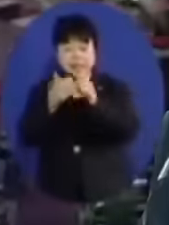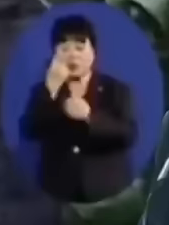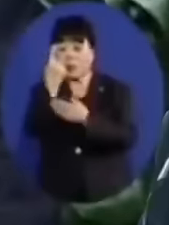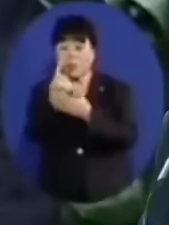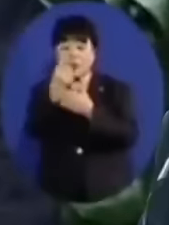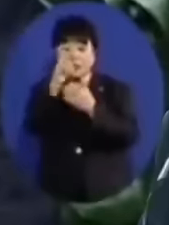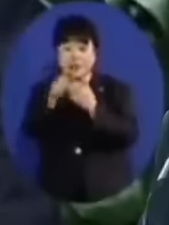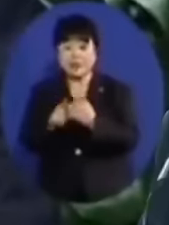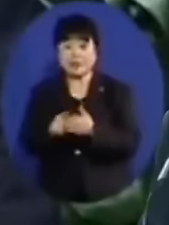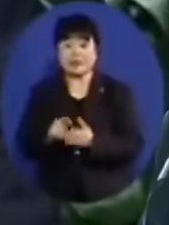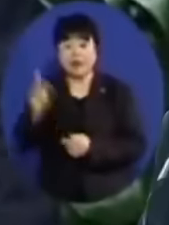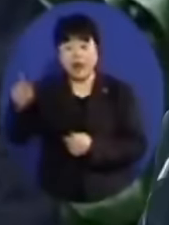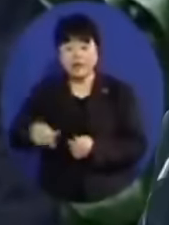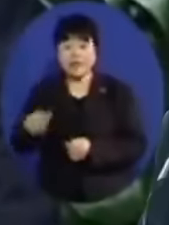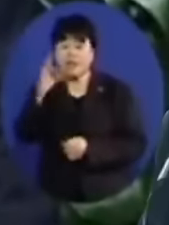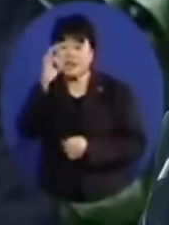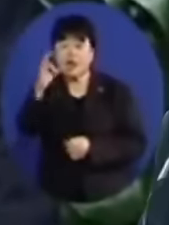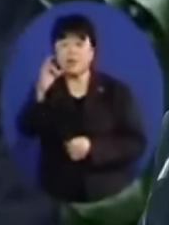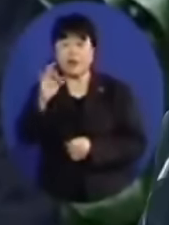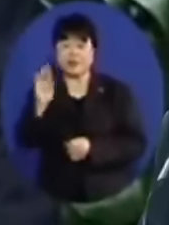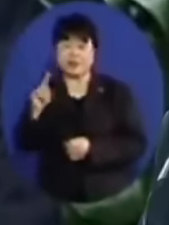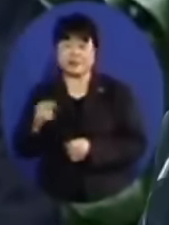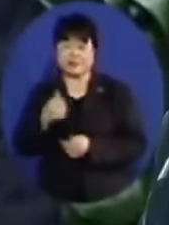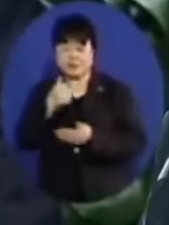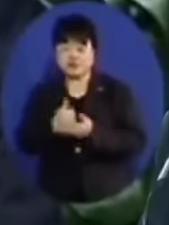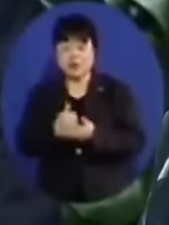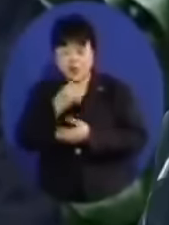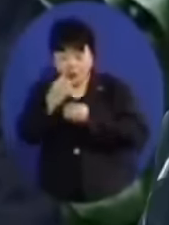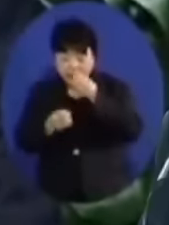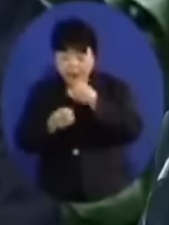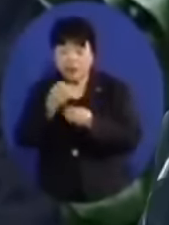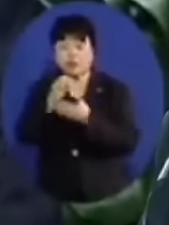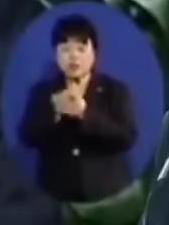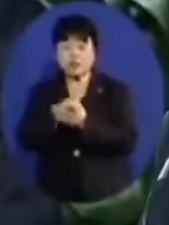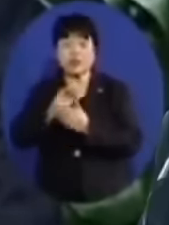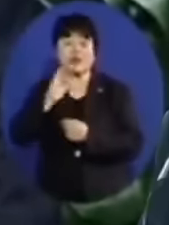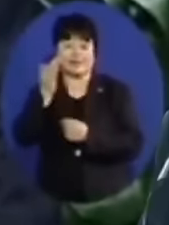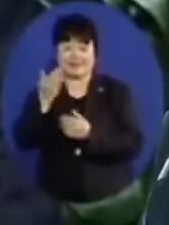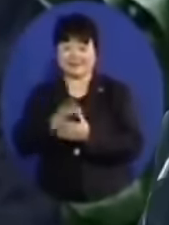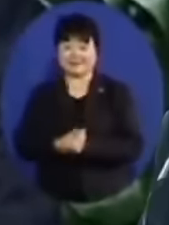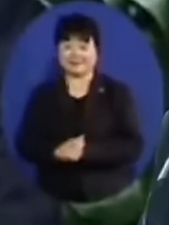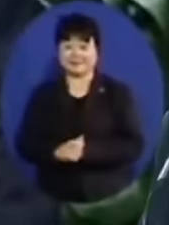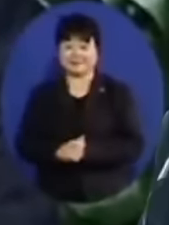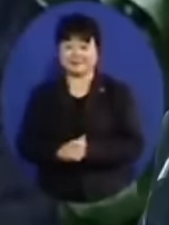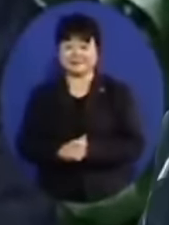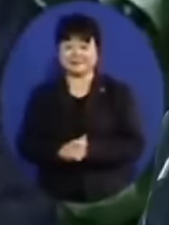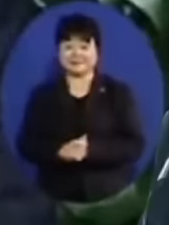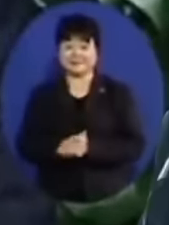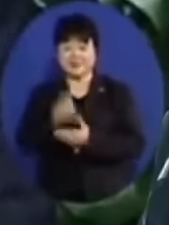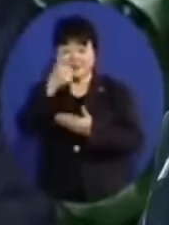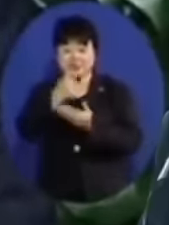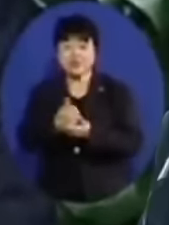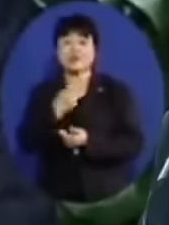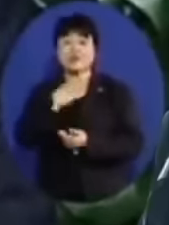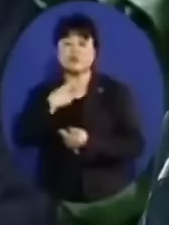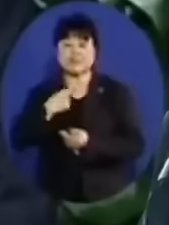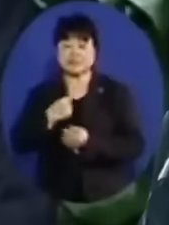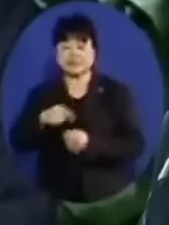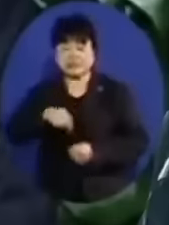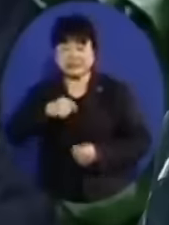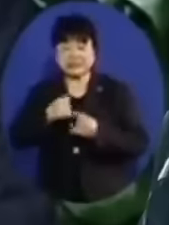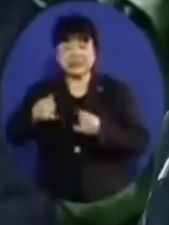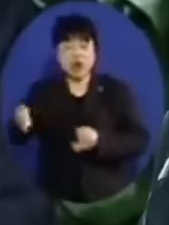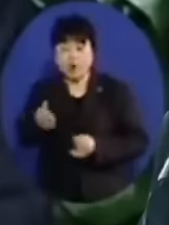나오면 하루에 열 번 나와도 열 번 죄부터 회개하고 기도하게 되는 것입니다. 죄를 짓지 않는 의인이